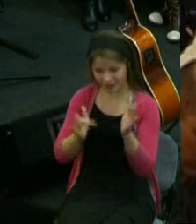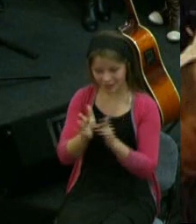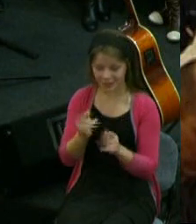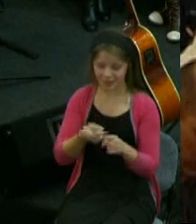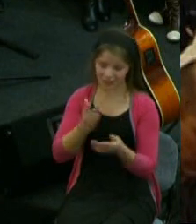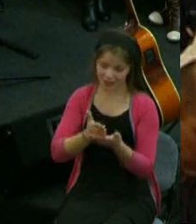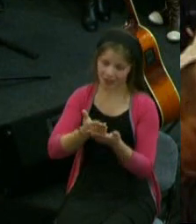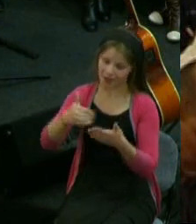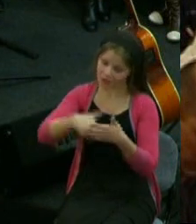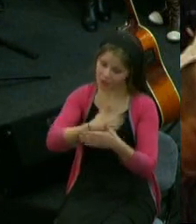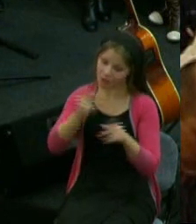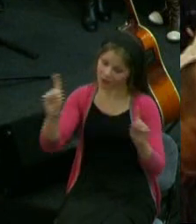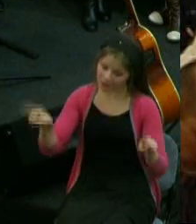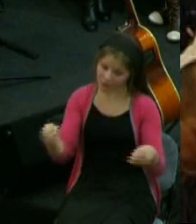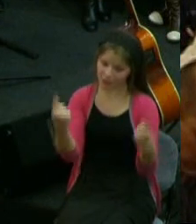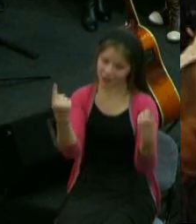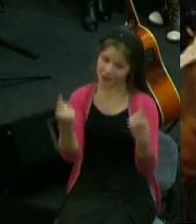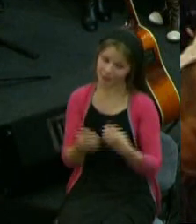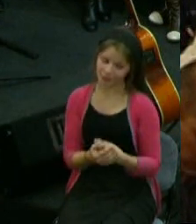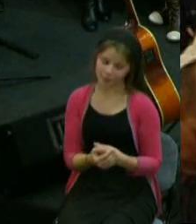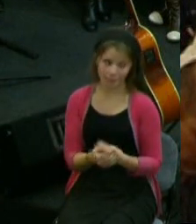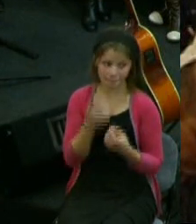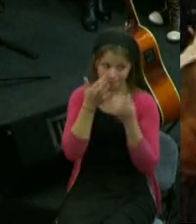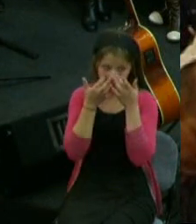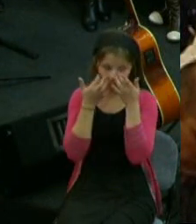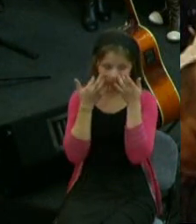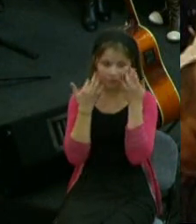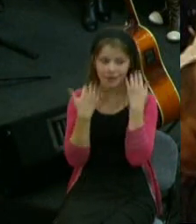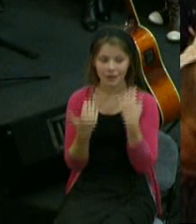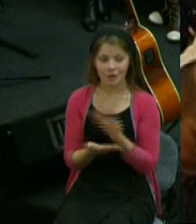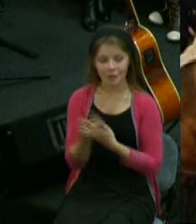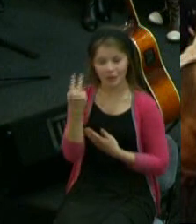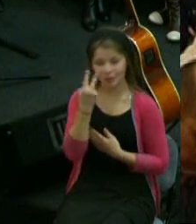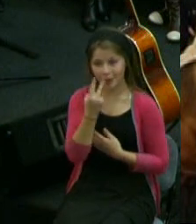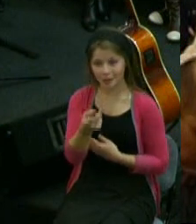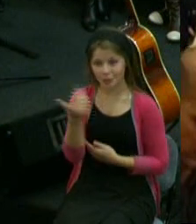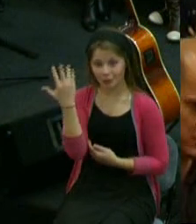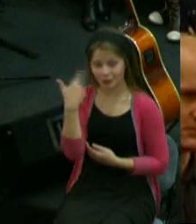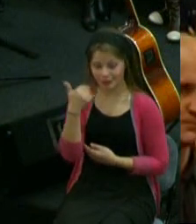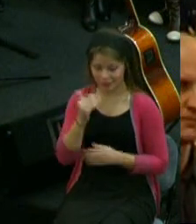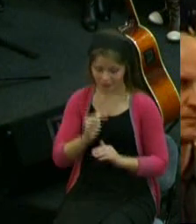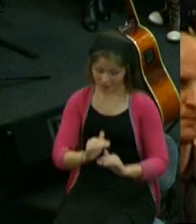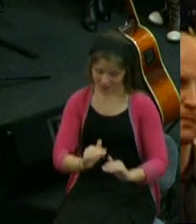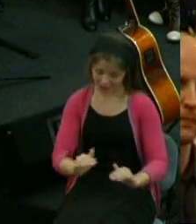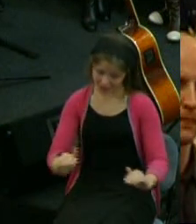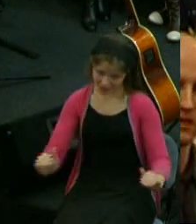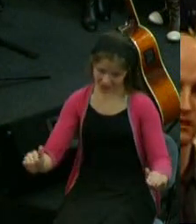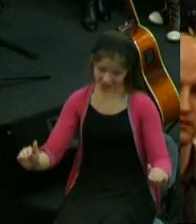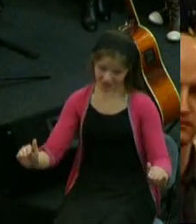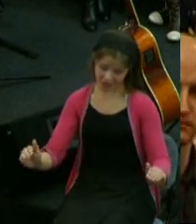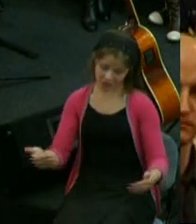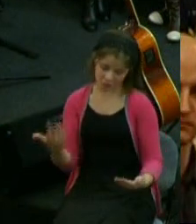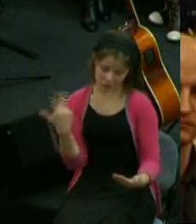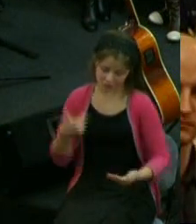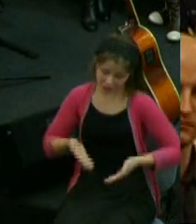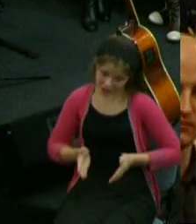є нове творіння. Хто во Христі, це є нове творіння, брати і сестри. Ми бачимо, коли маленькі дітки, які дає